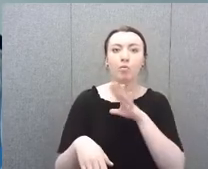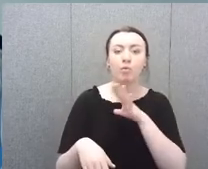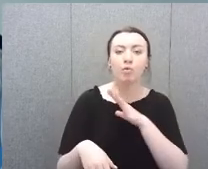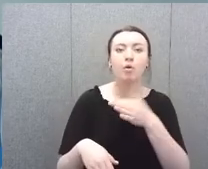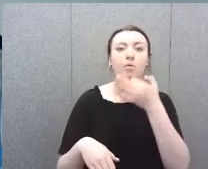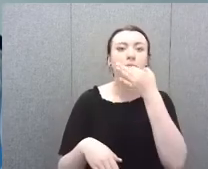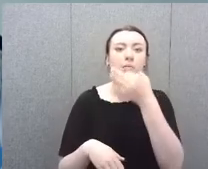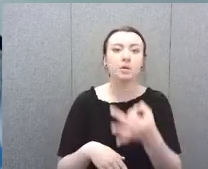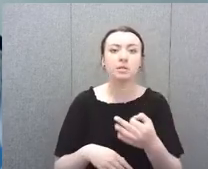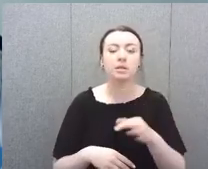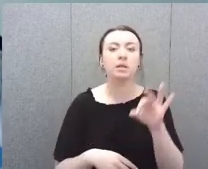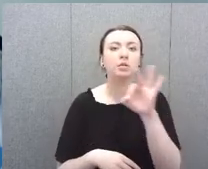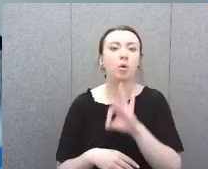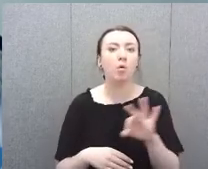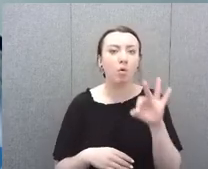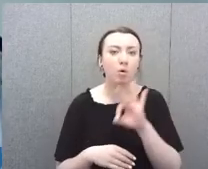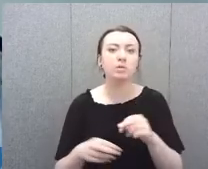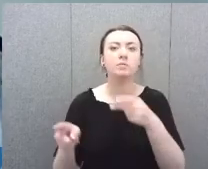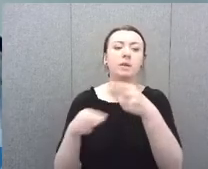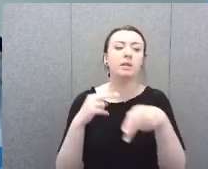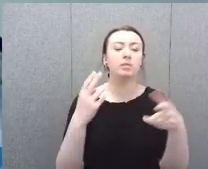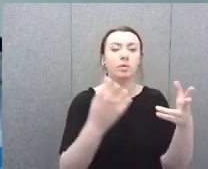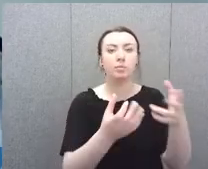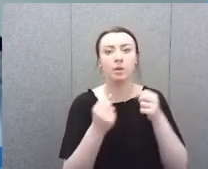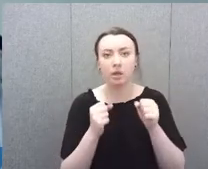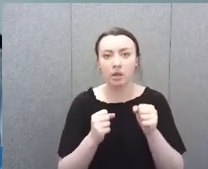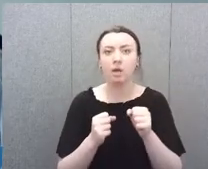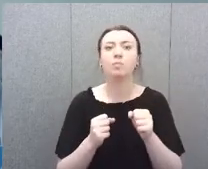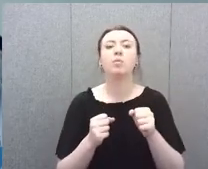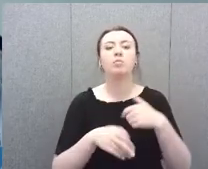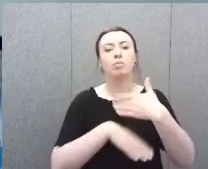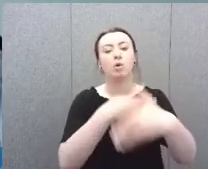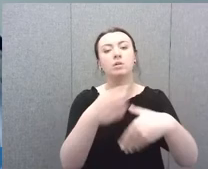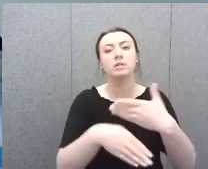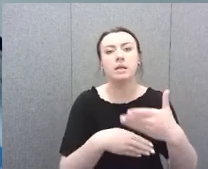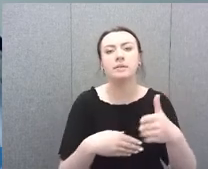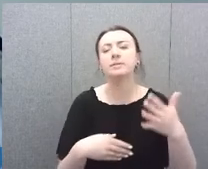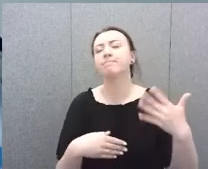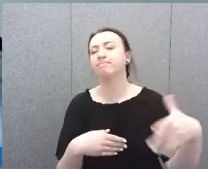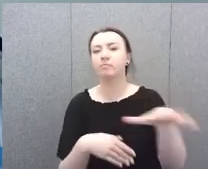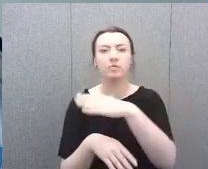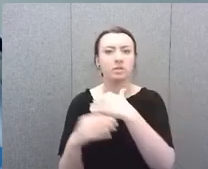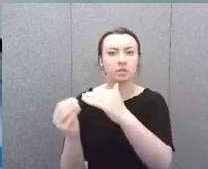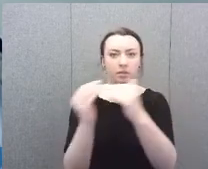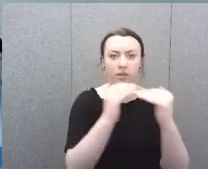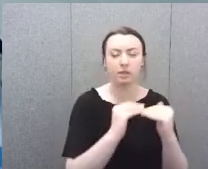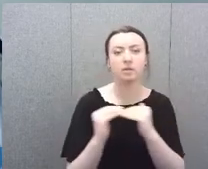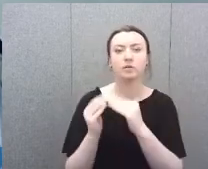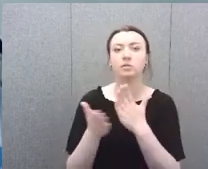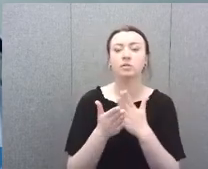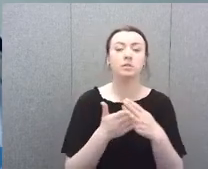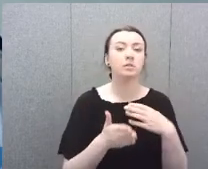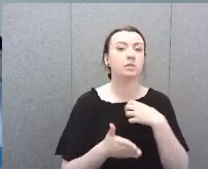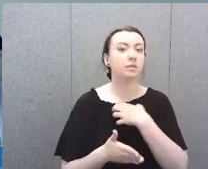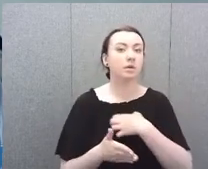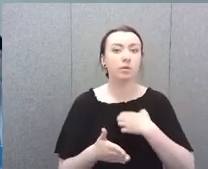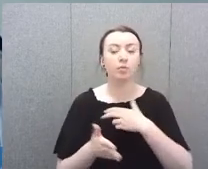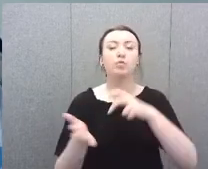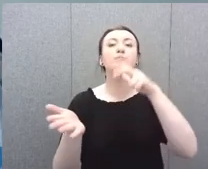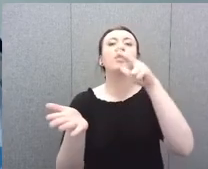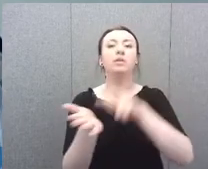участие женщин в процессе принятия лечений на всех уровнях является очень важной целью